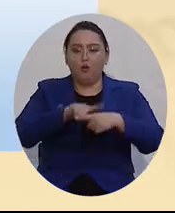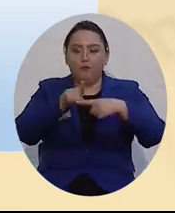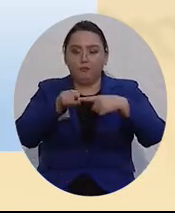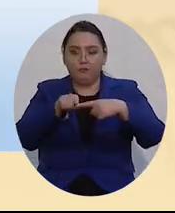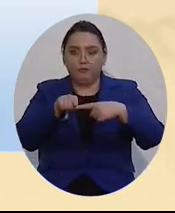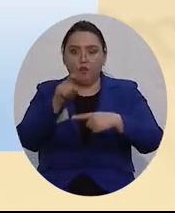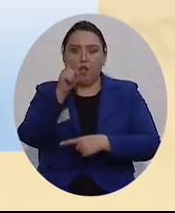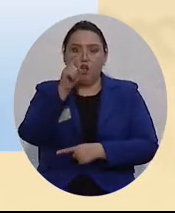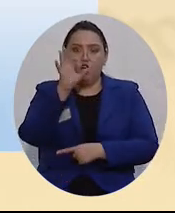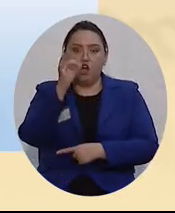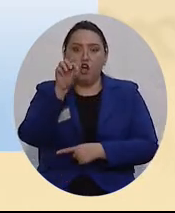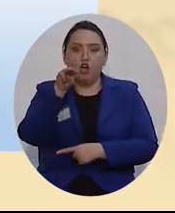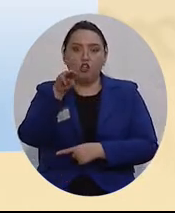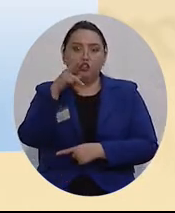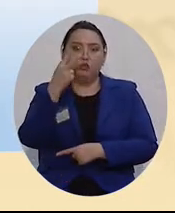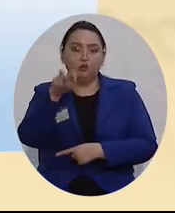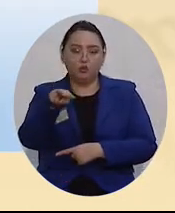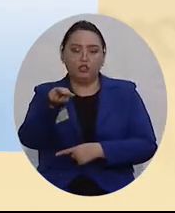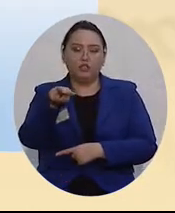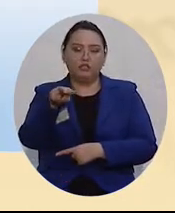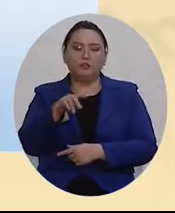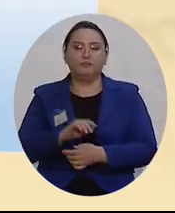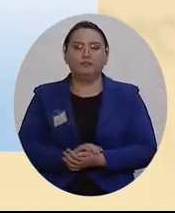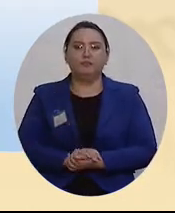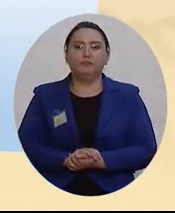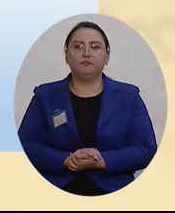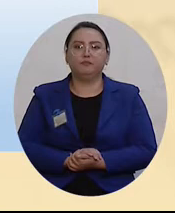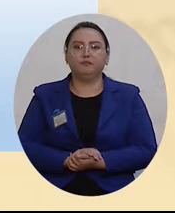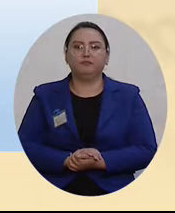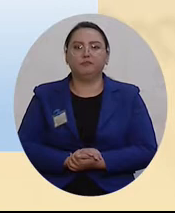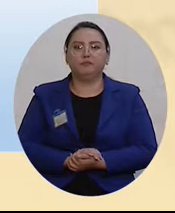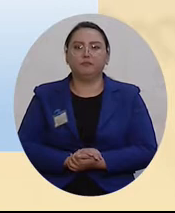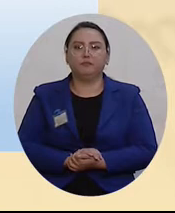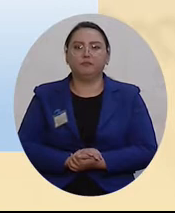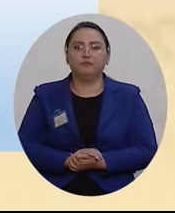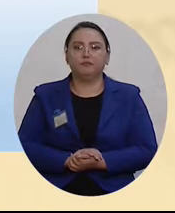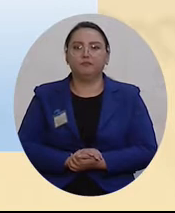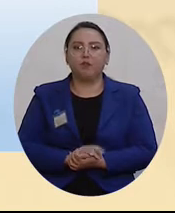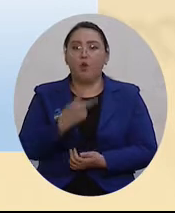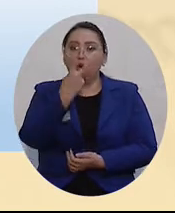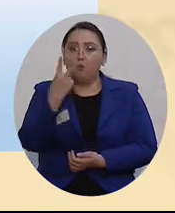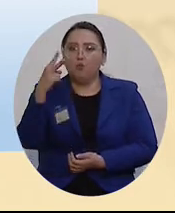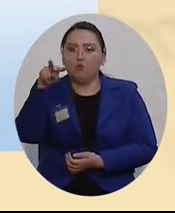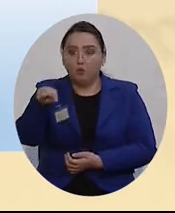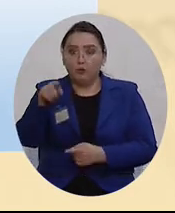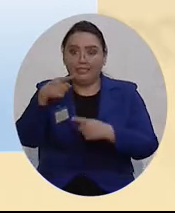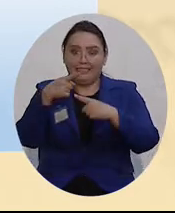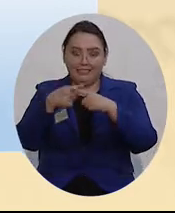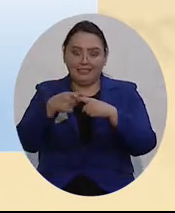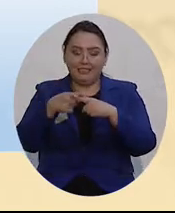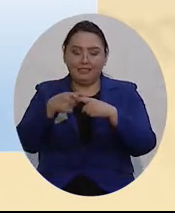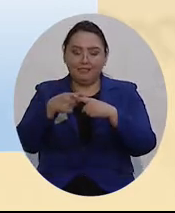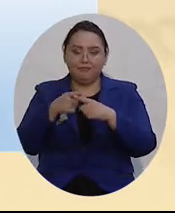хөтөл. За гүйвэлгчээр төгсөөг. За энэ бусдаар үйлдвэрлэхийн гүйл нөхцөл залгсан байна. За